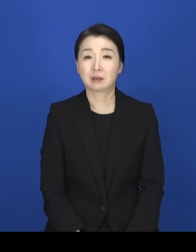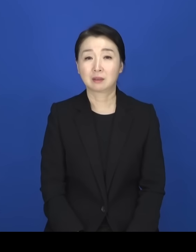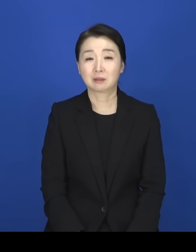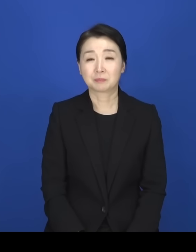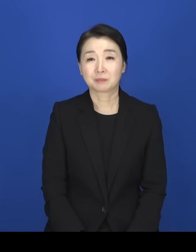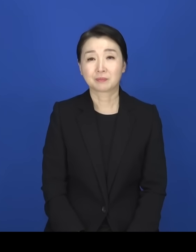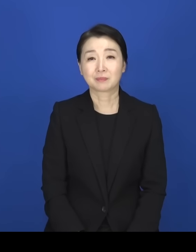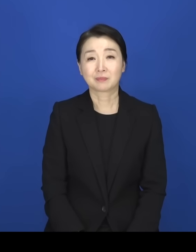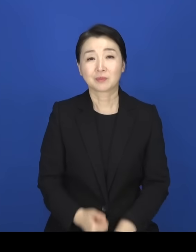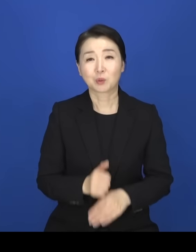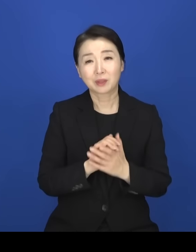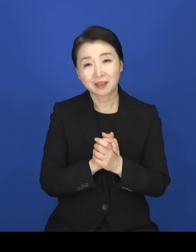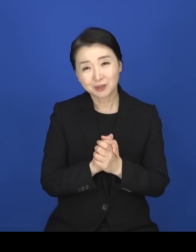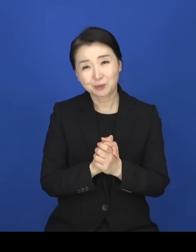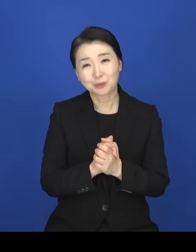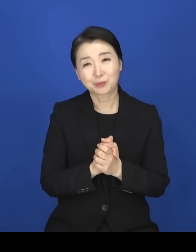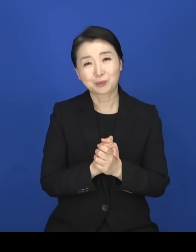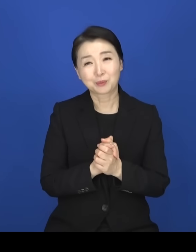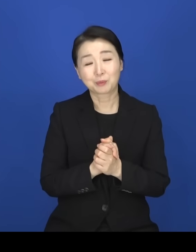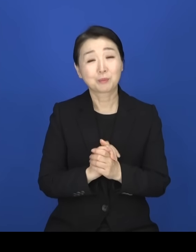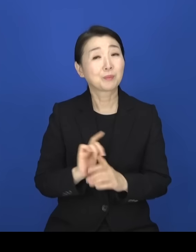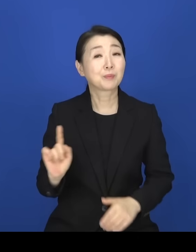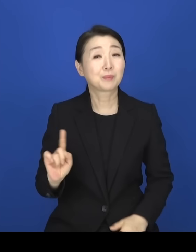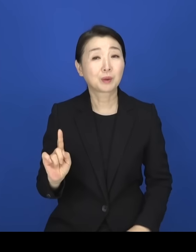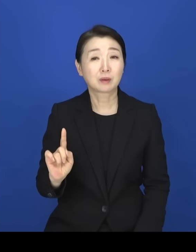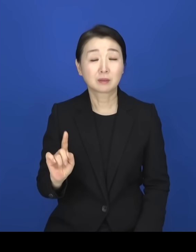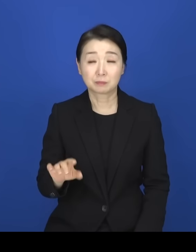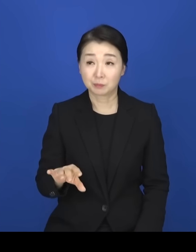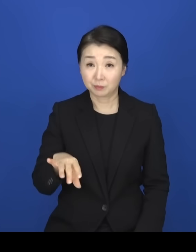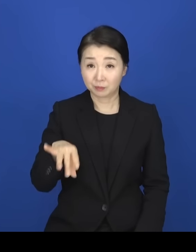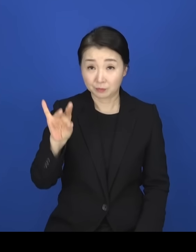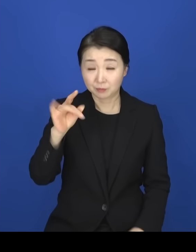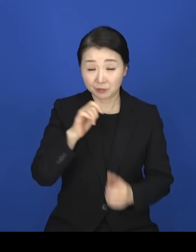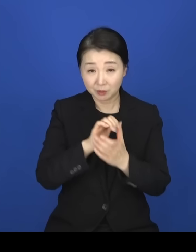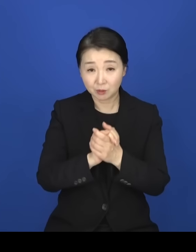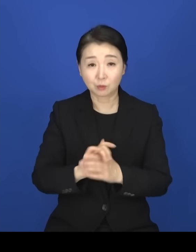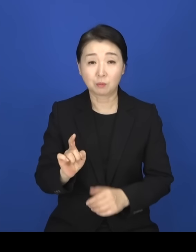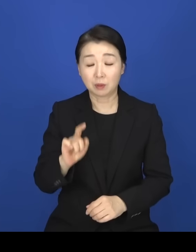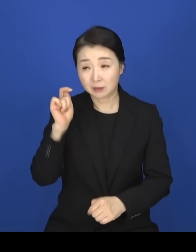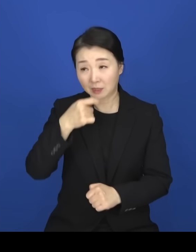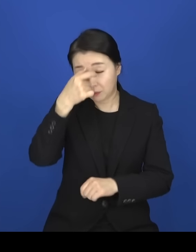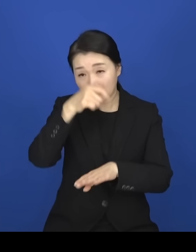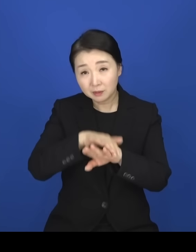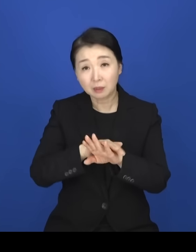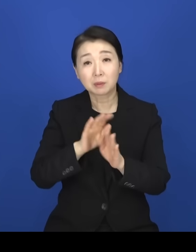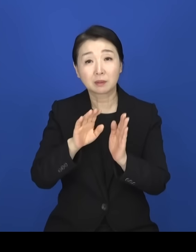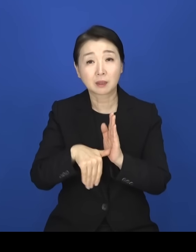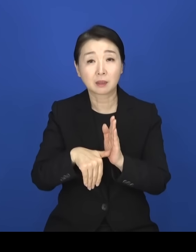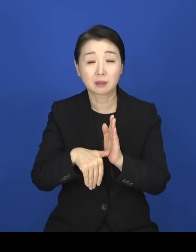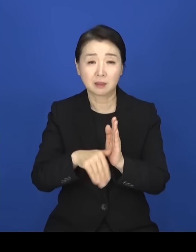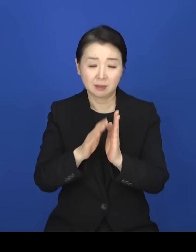제가 기도를 참 그런 기도를 많이 했던 것 같아요. 어떤? 처음에는 정말 그런 기도했어요. 새벽 예배 나가면은